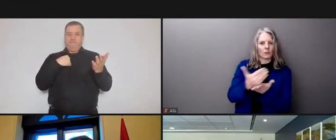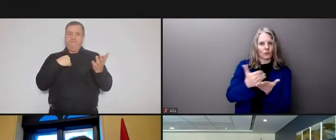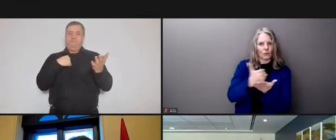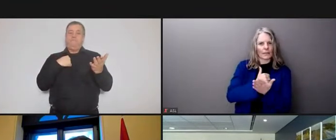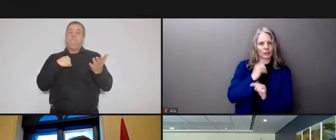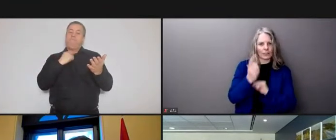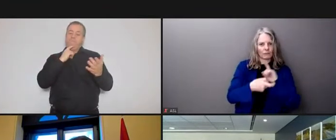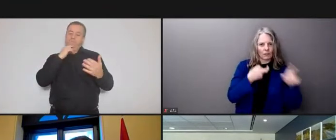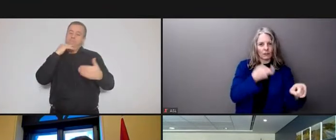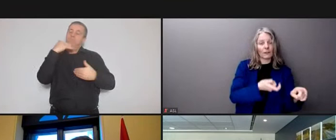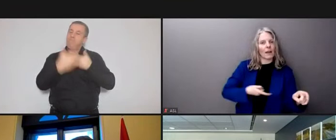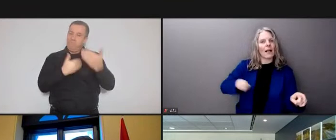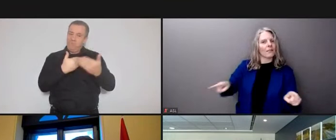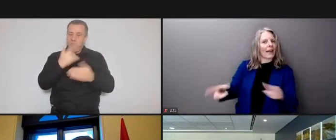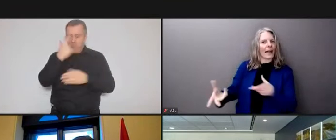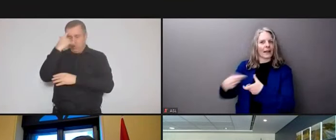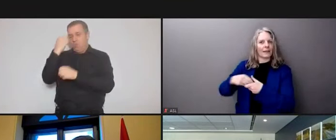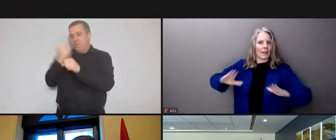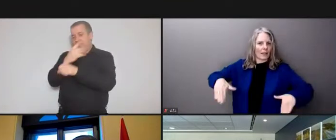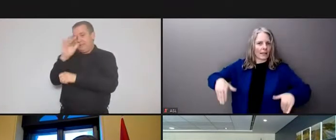agir pour faire ça